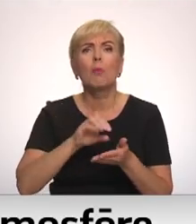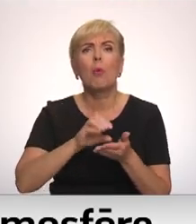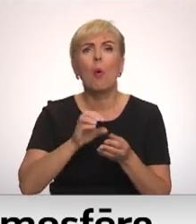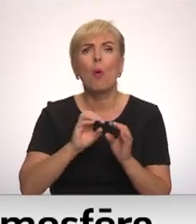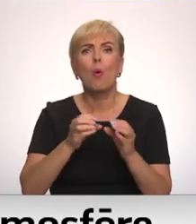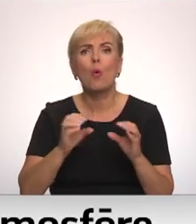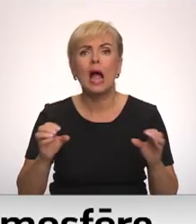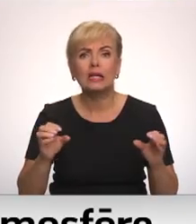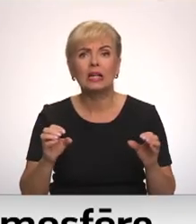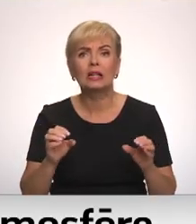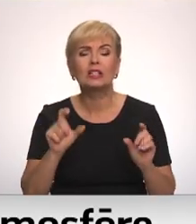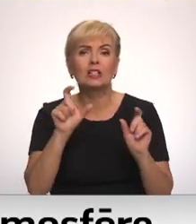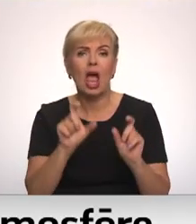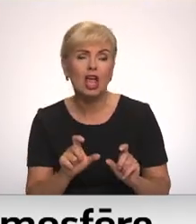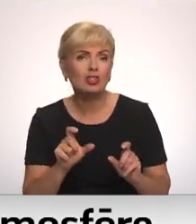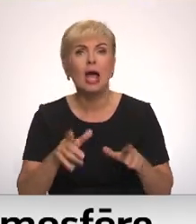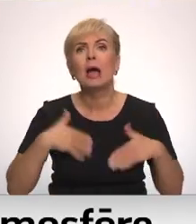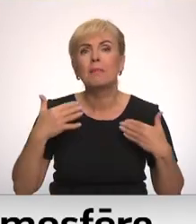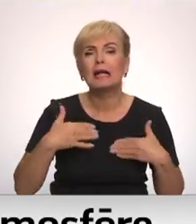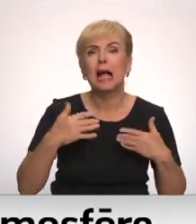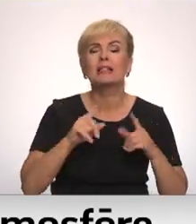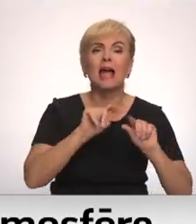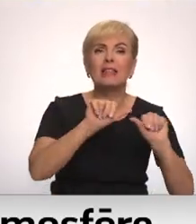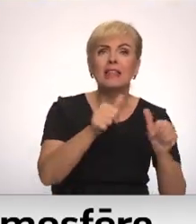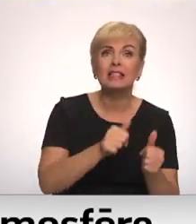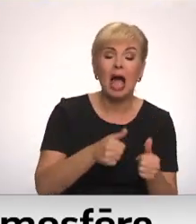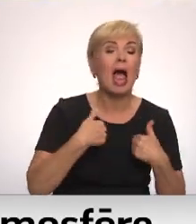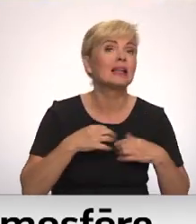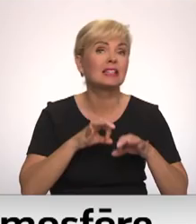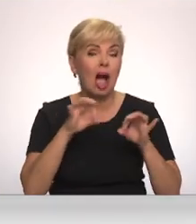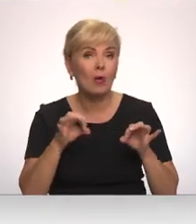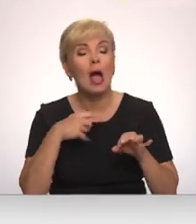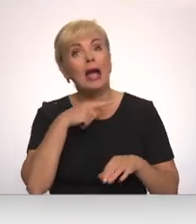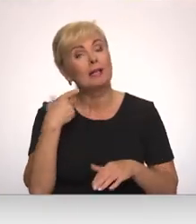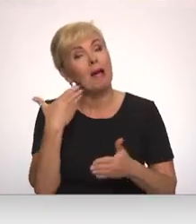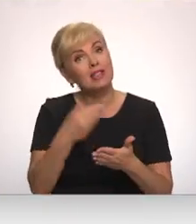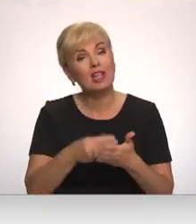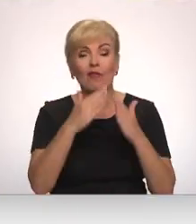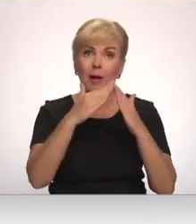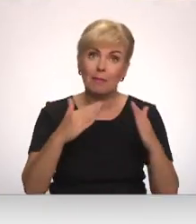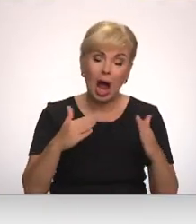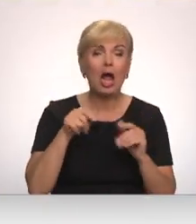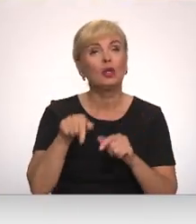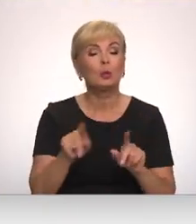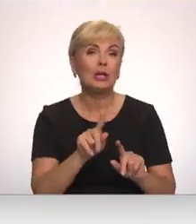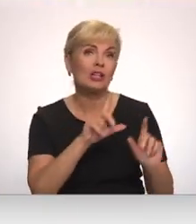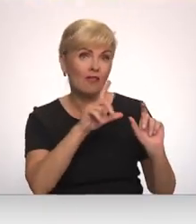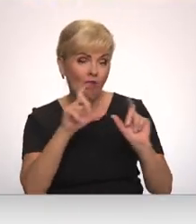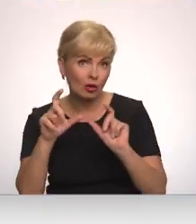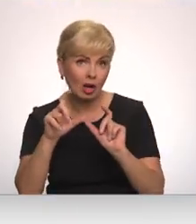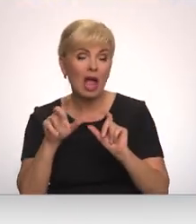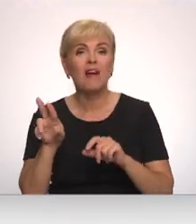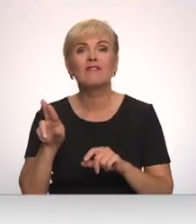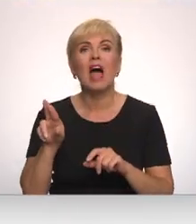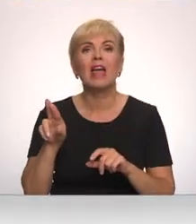guļ, priecājās, dizains. Sāku es ar to, ka es gribēju savā mājā, tur ir fotogrāfijas, un tā vedeklis